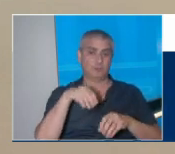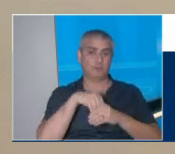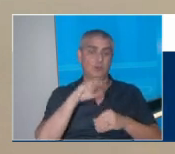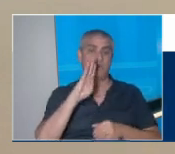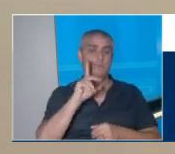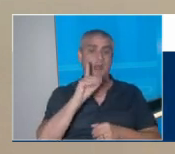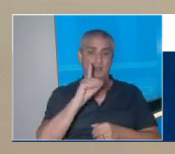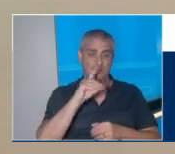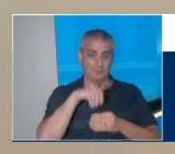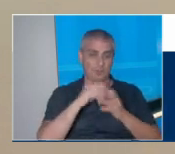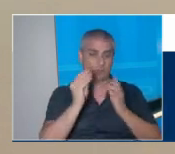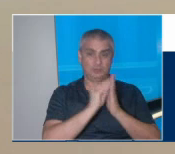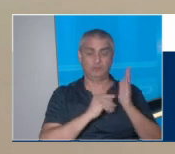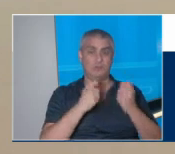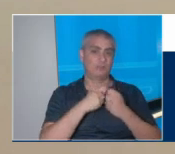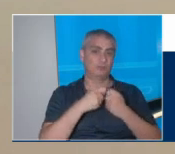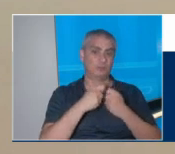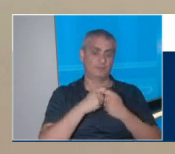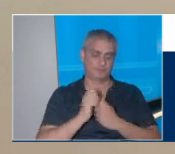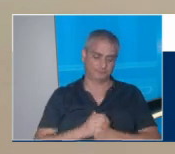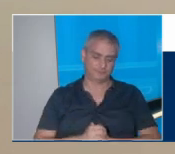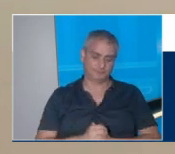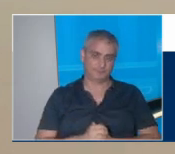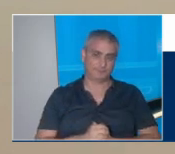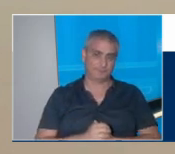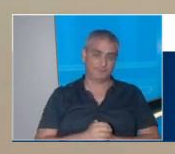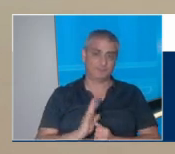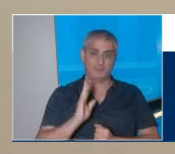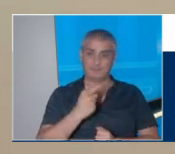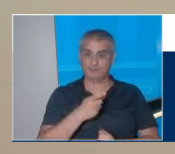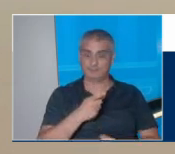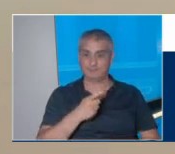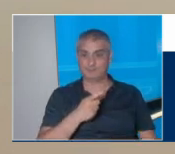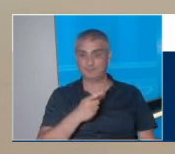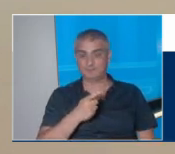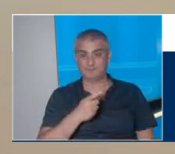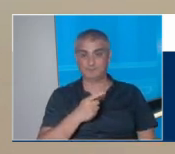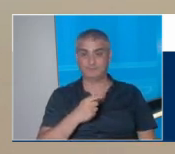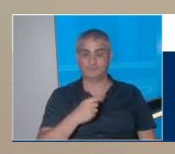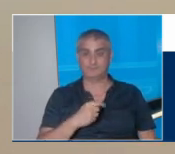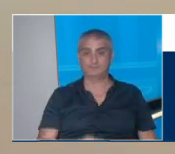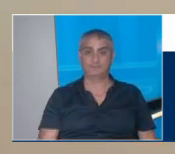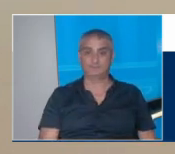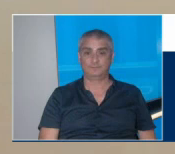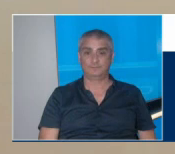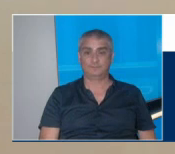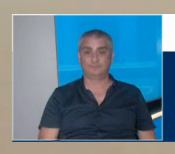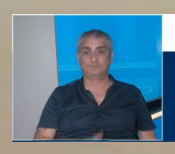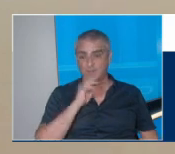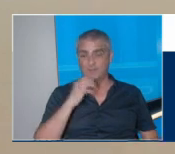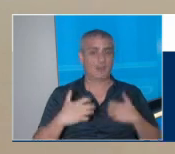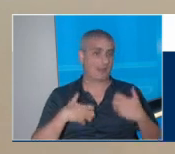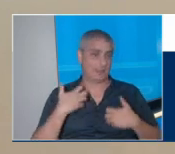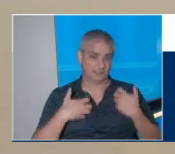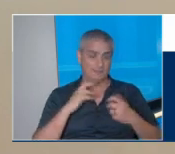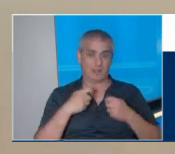בבלד, בתוך הרשימה המשותפת. הפיצולים. היו כעסים, אנשים מדברים על, על, על כעסים,